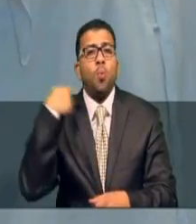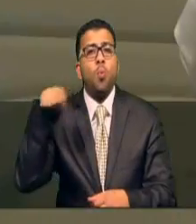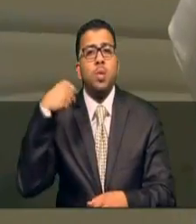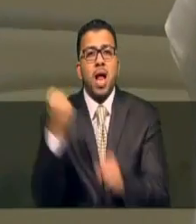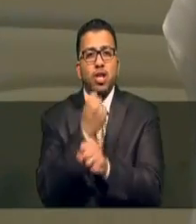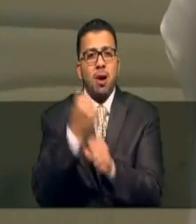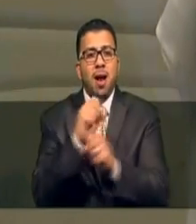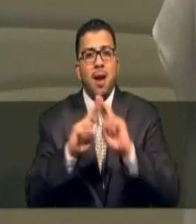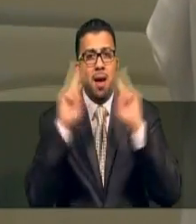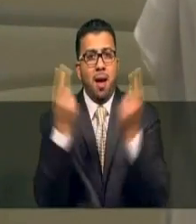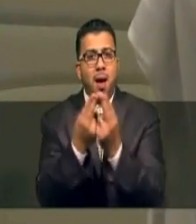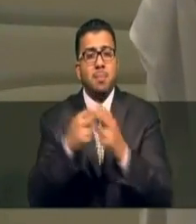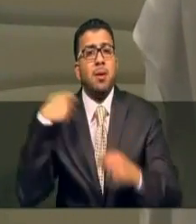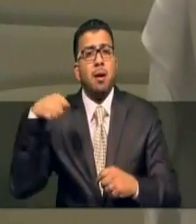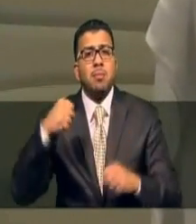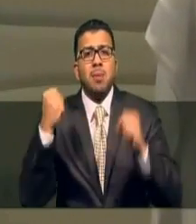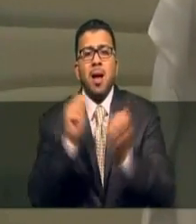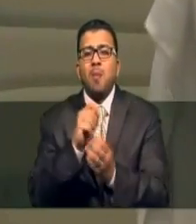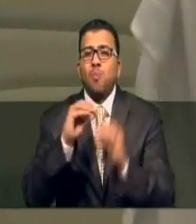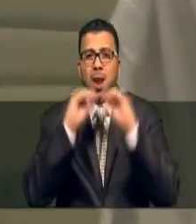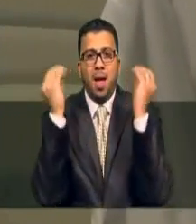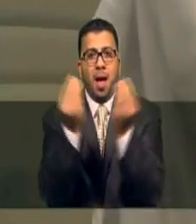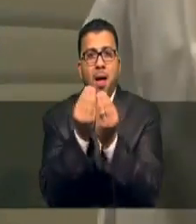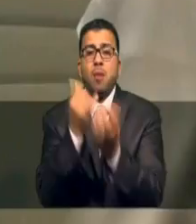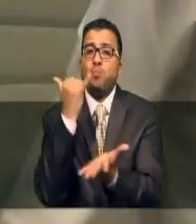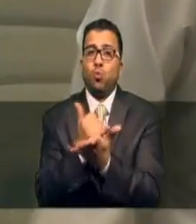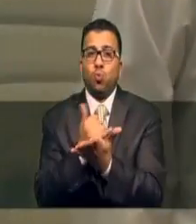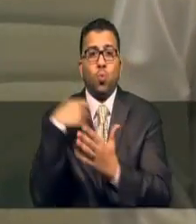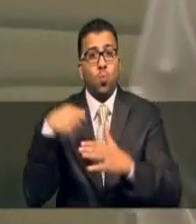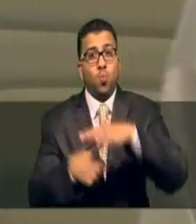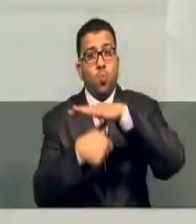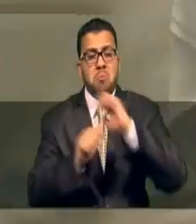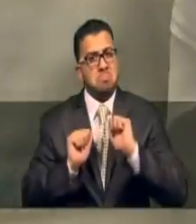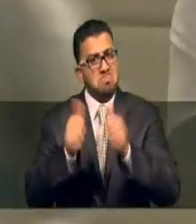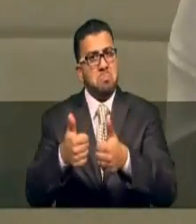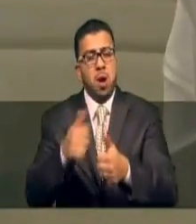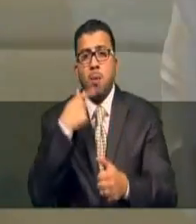الأشغال العامة رئيس مجلس إدارة الهيئة، الذي أشار إلى أن الهيئة